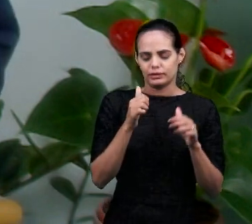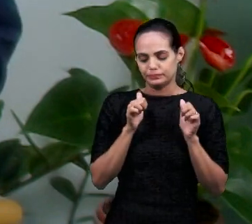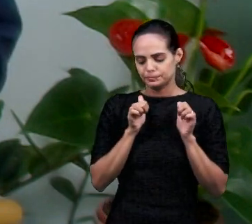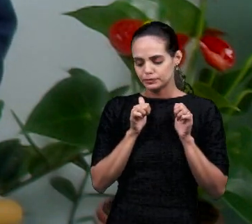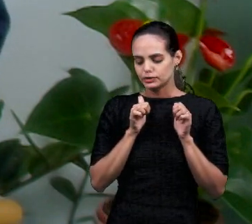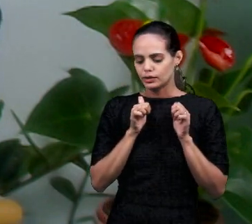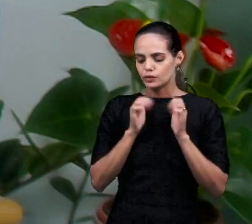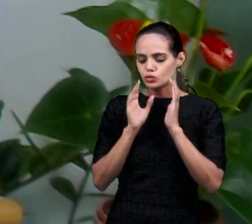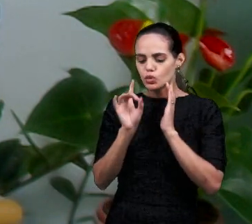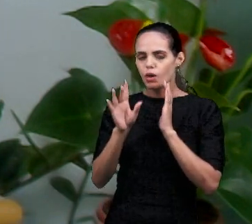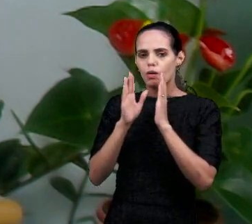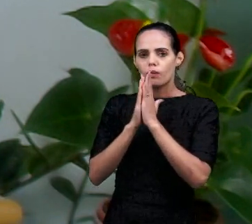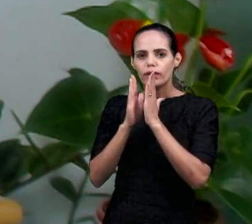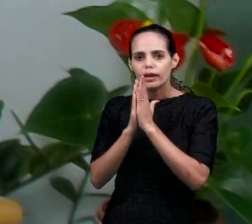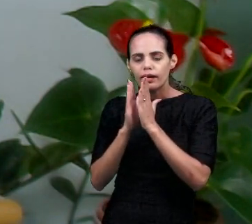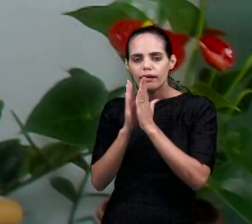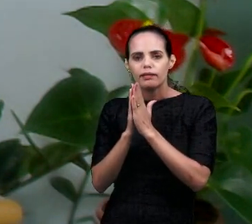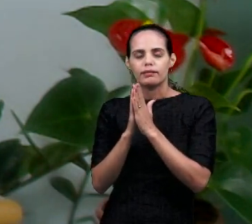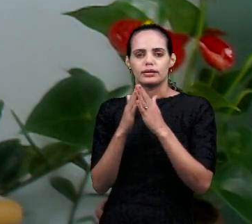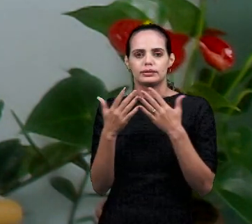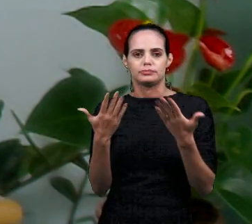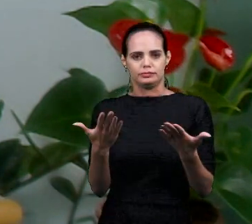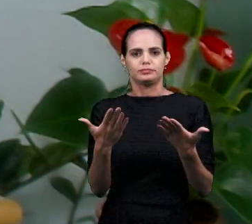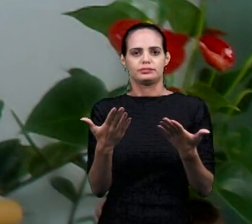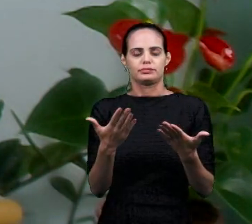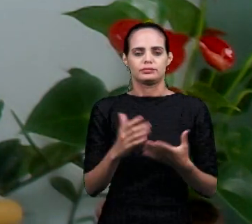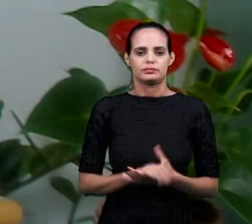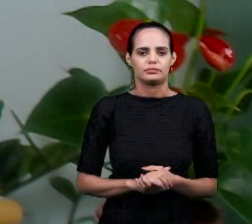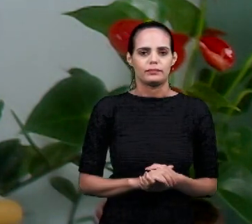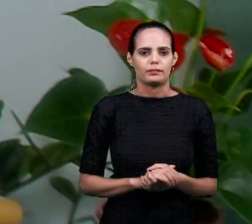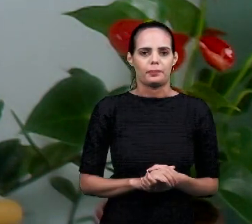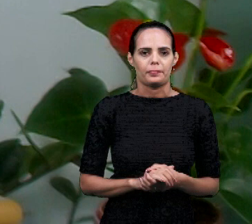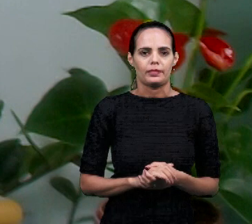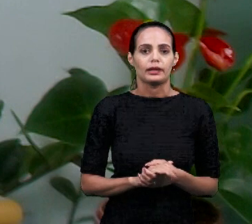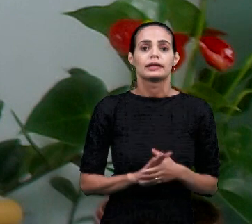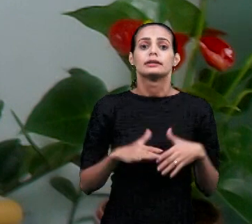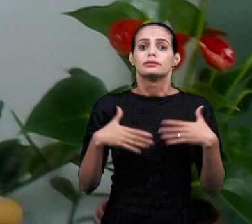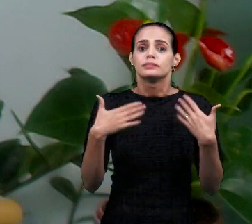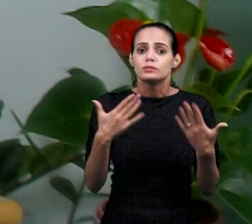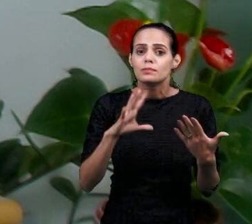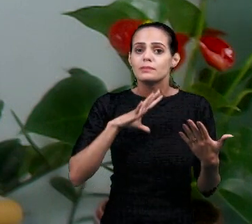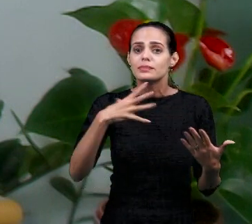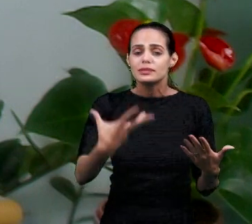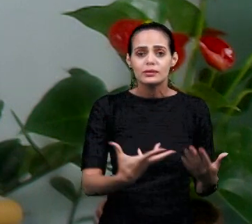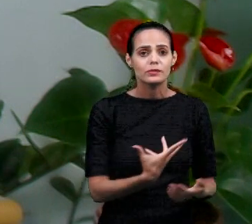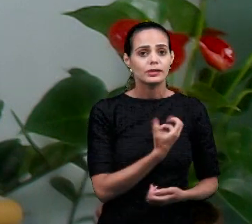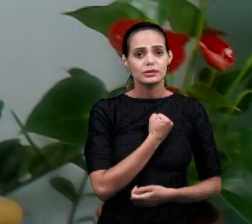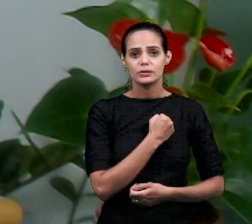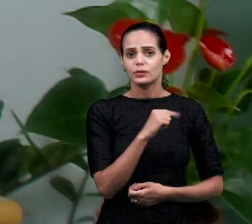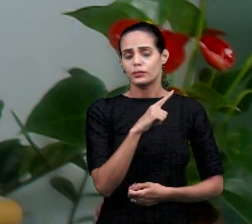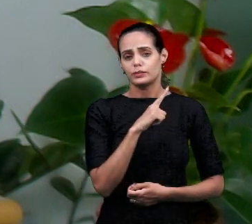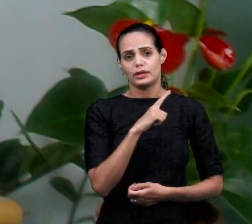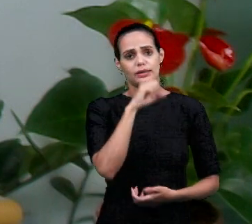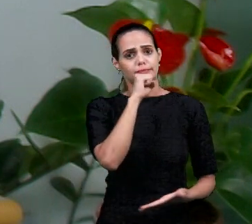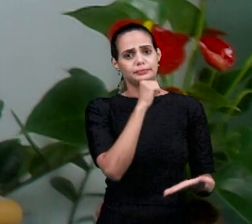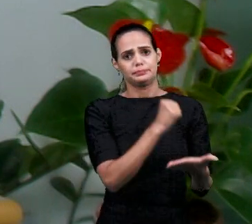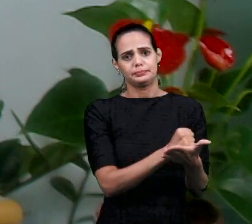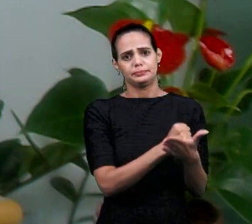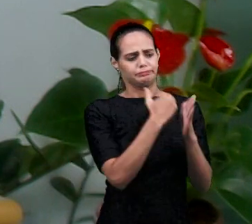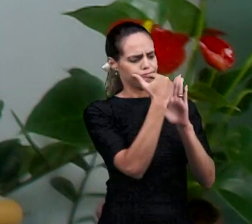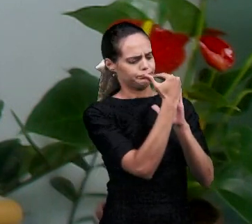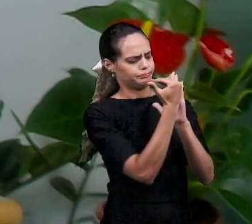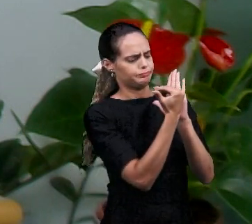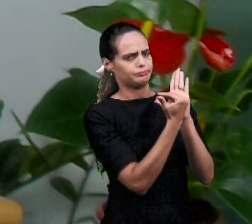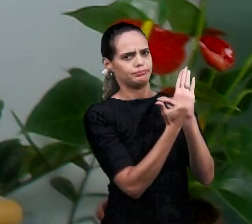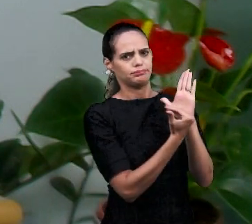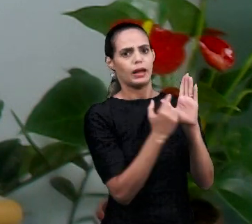la circoncision. Donc, tout cela pour être sauvés. Et Paul et les apôtres disent non, ce n'est